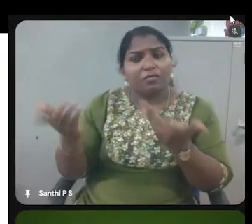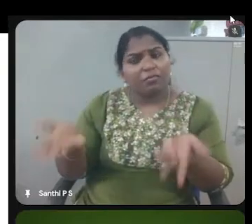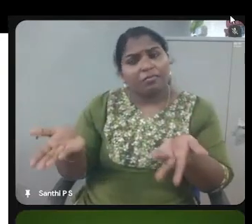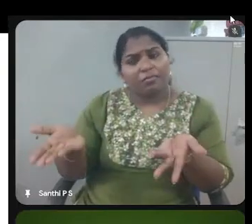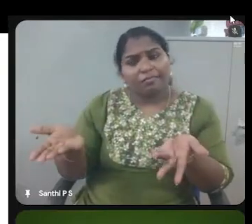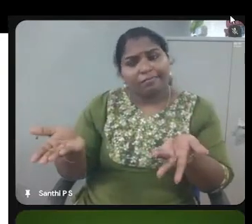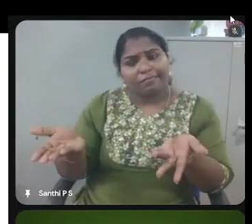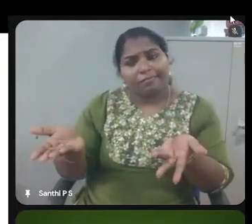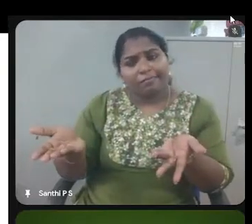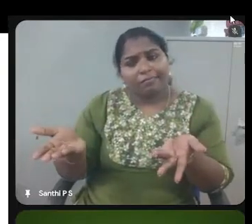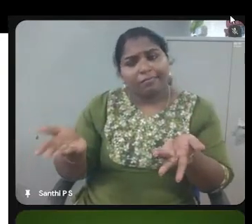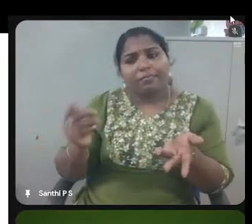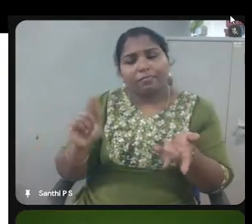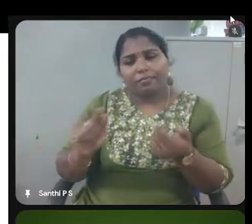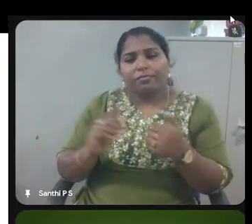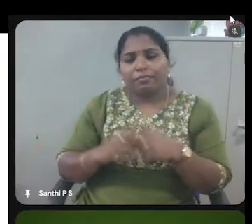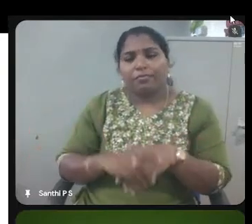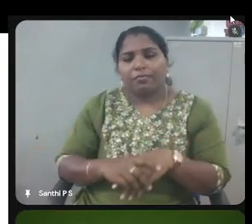ആവശ്യമുണ്ട്.